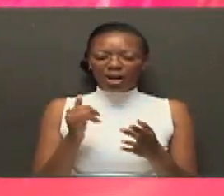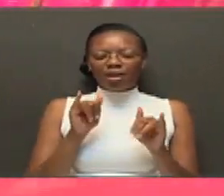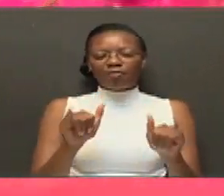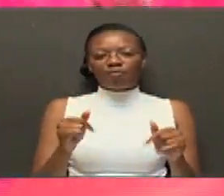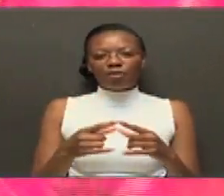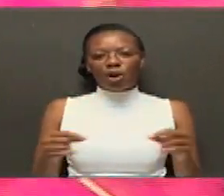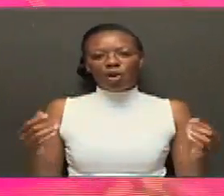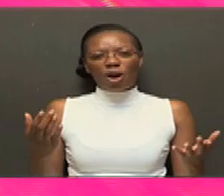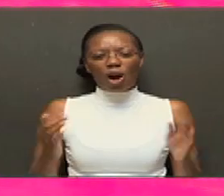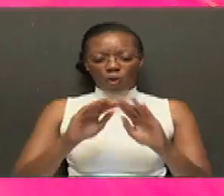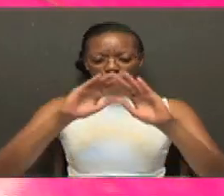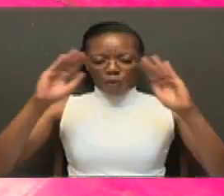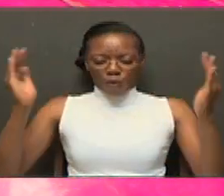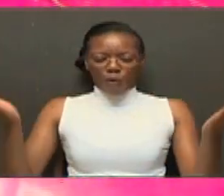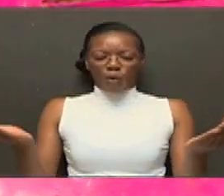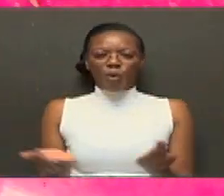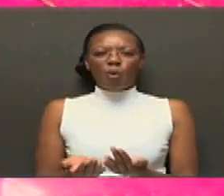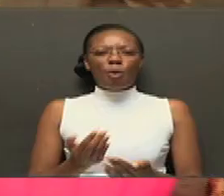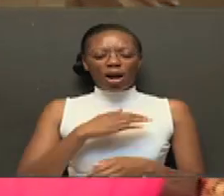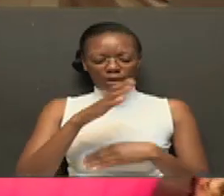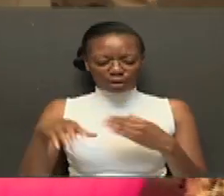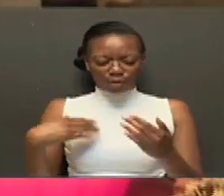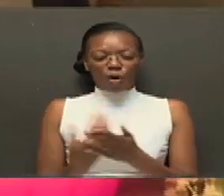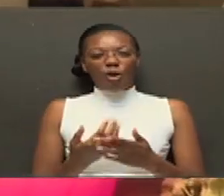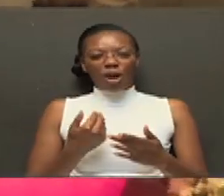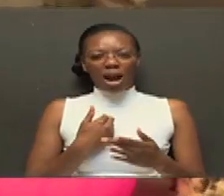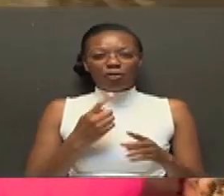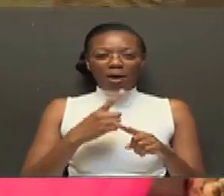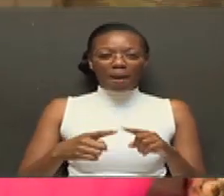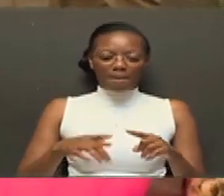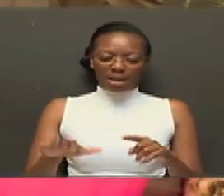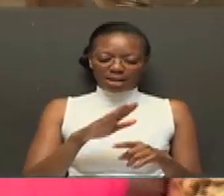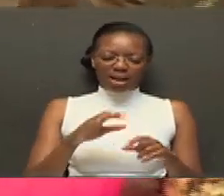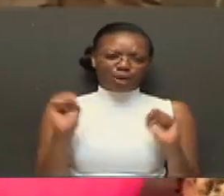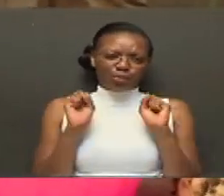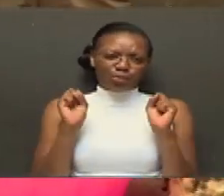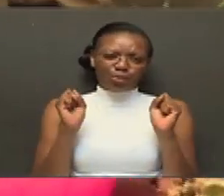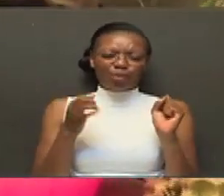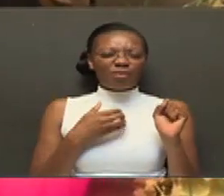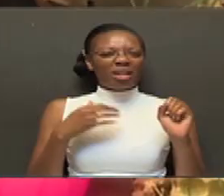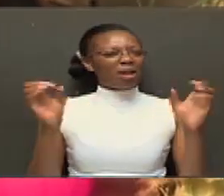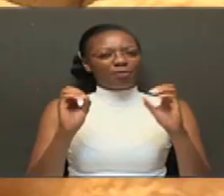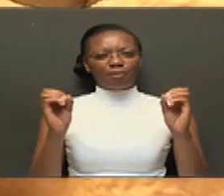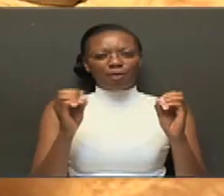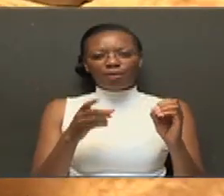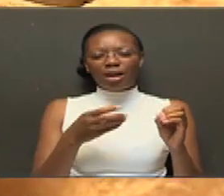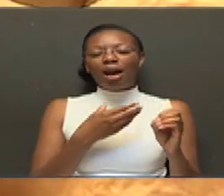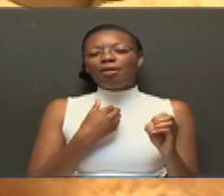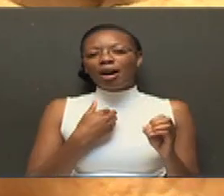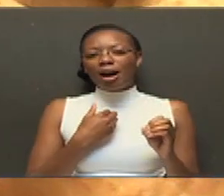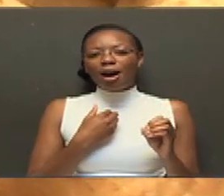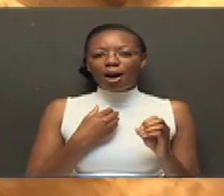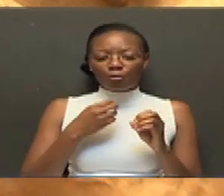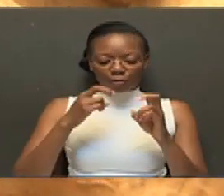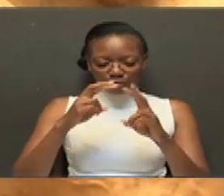karibu duniani kote isipokuwa maeneo yenye baridi. Daktari Kinyuru na wenzake katika kitengo cha food